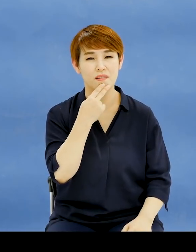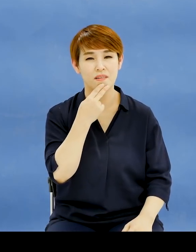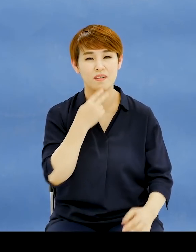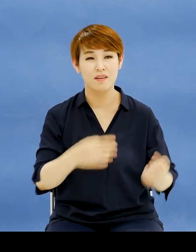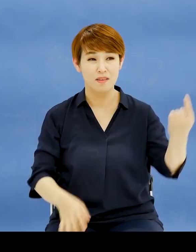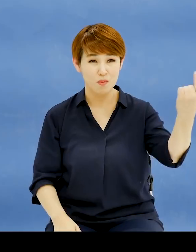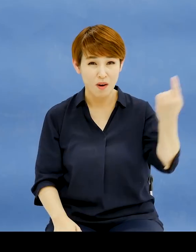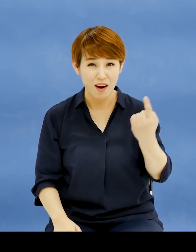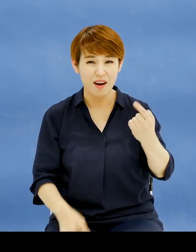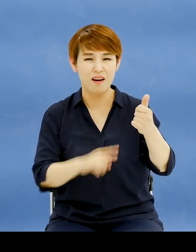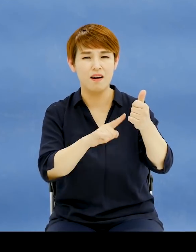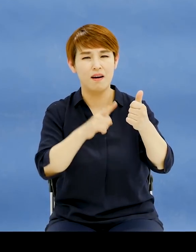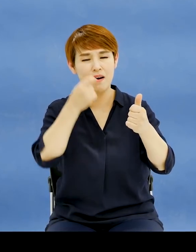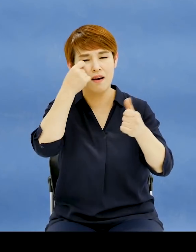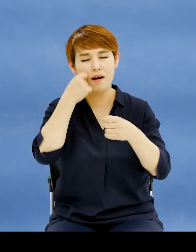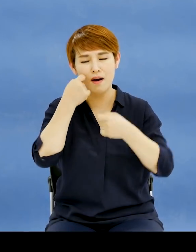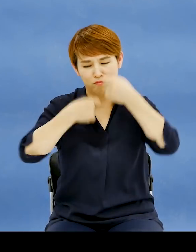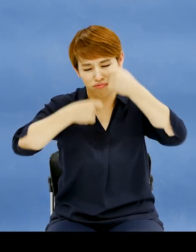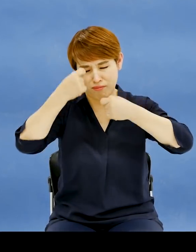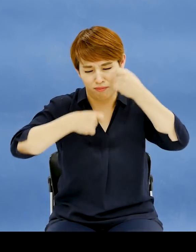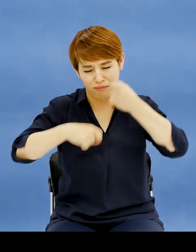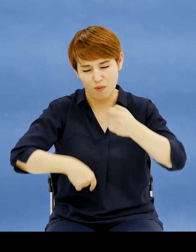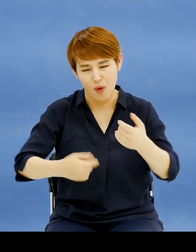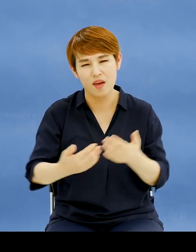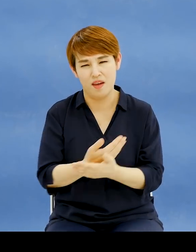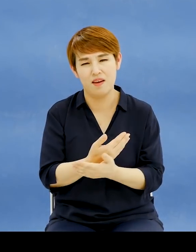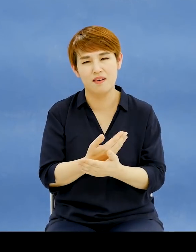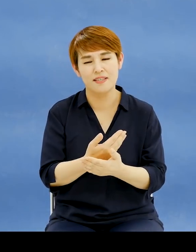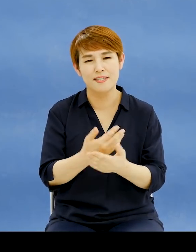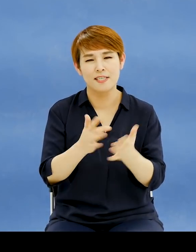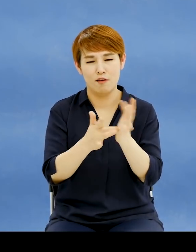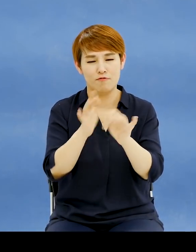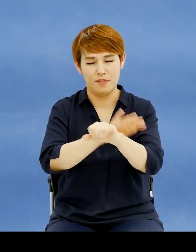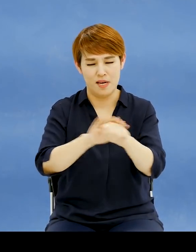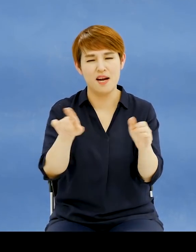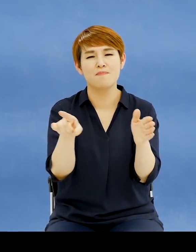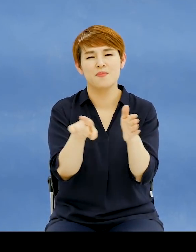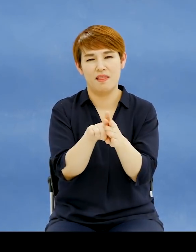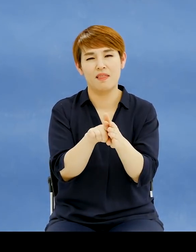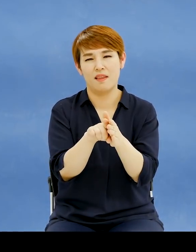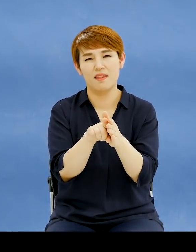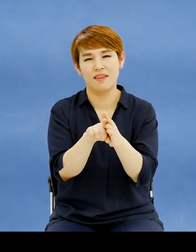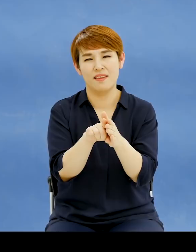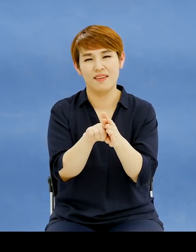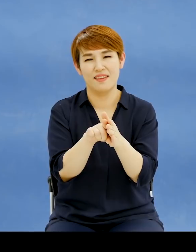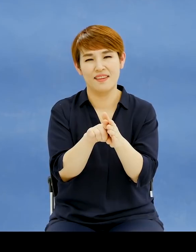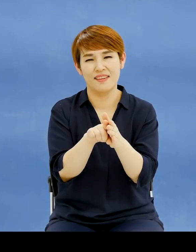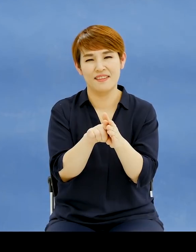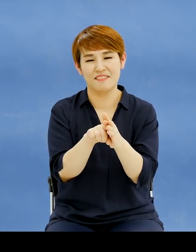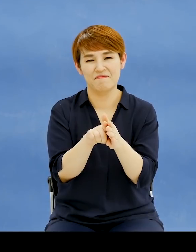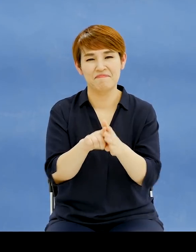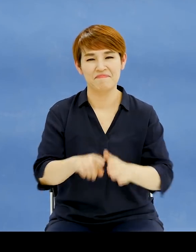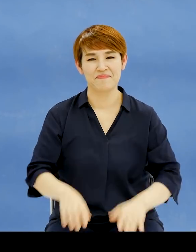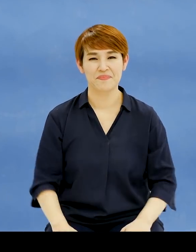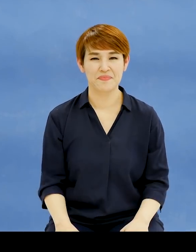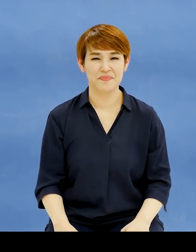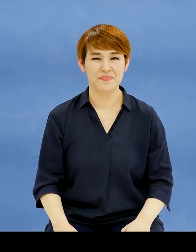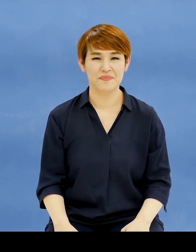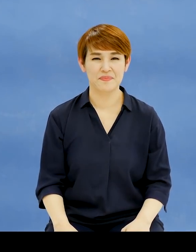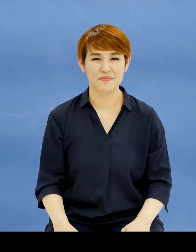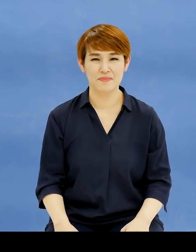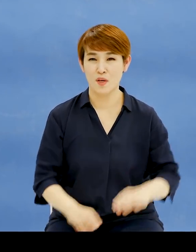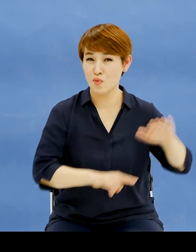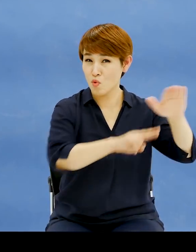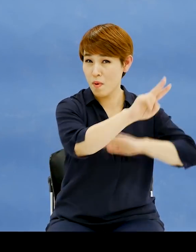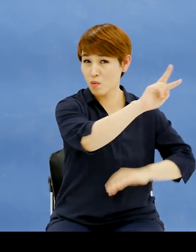예. 오시면서 회개하시고 이제 본인도 이제 예수님 제대로 믿고 그러니까